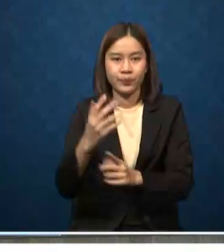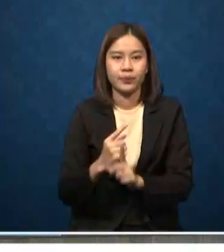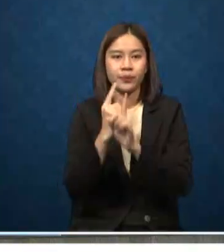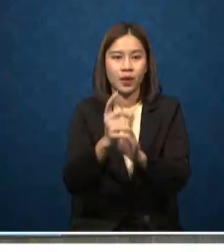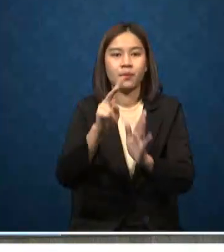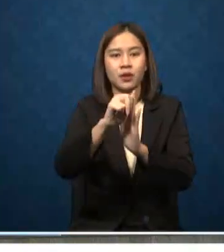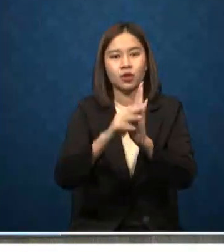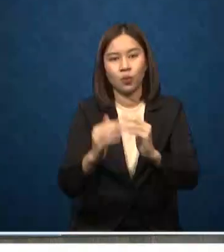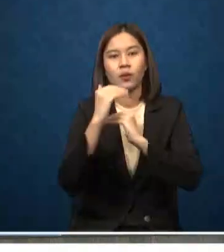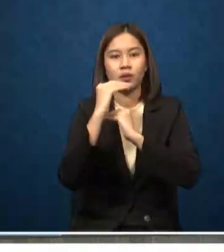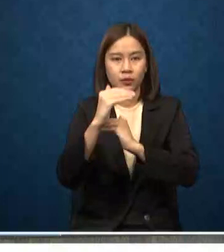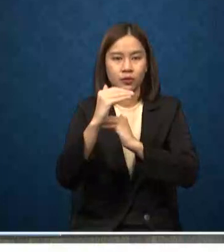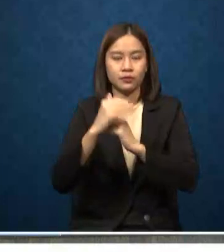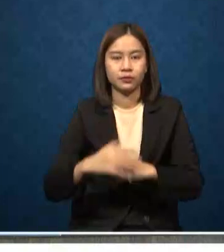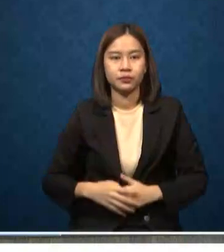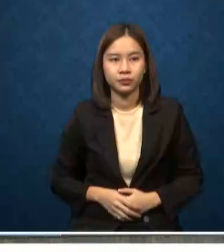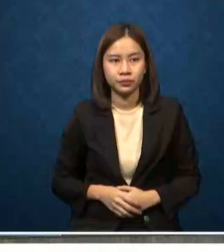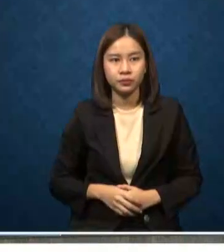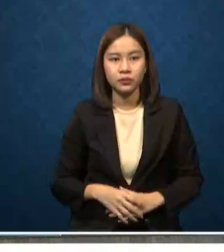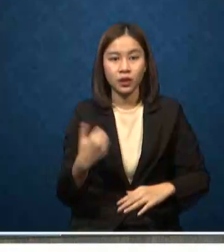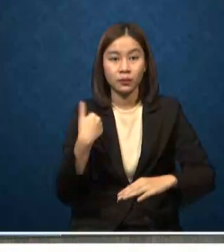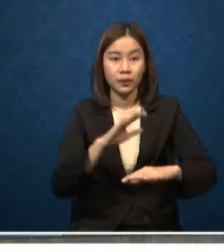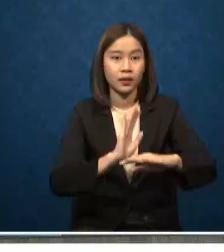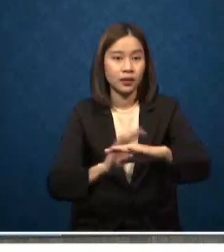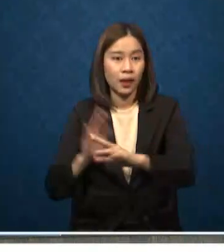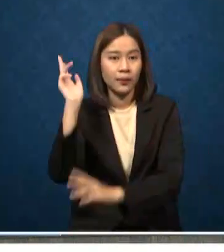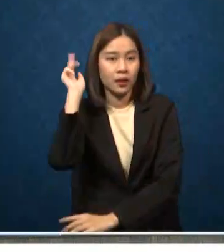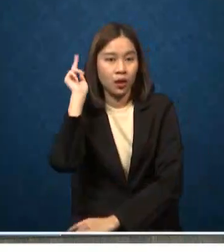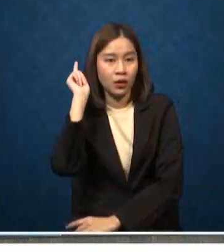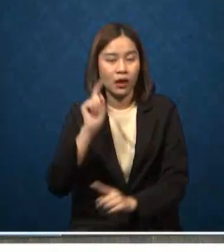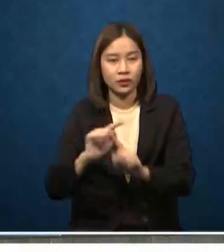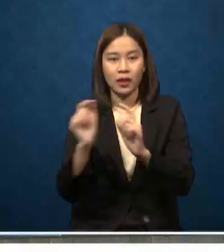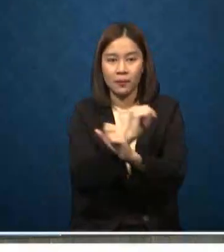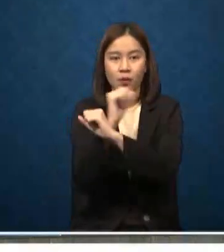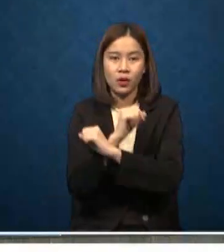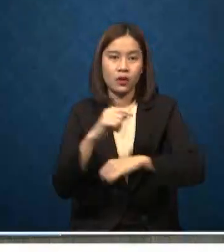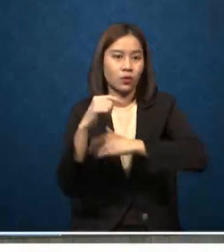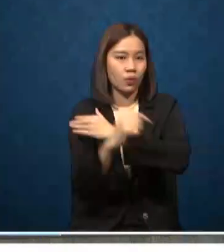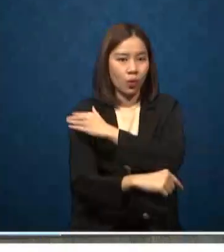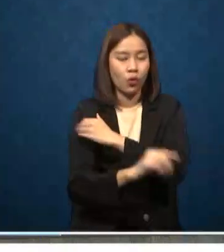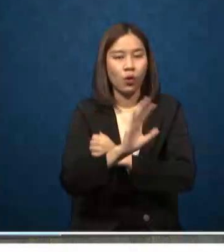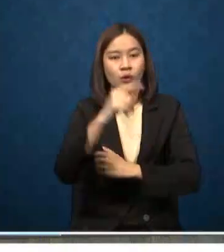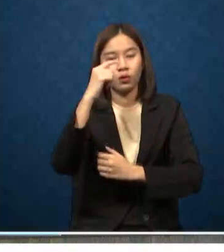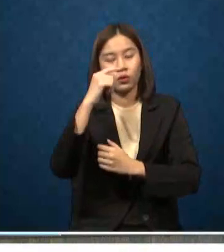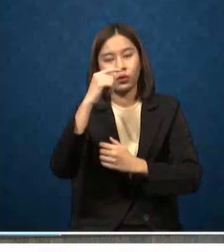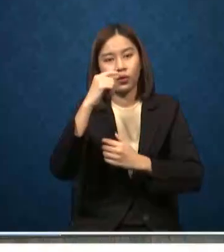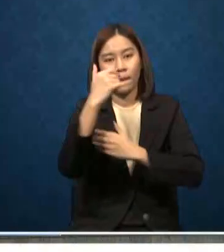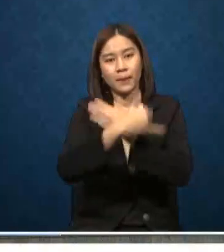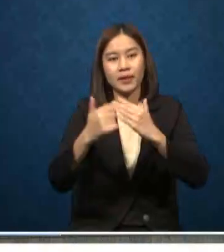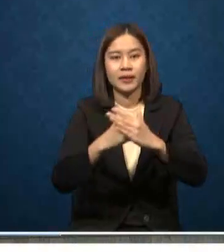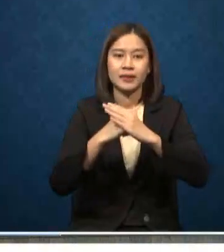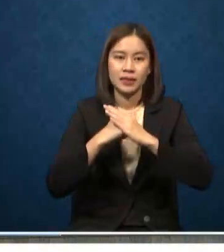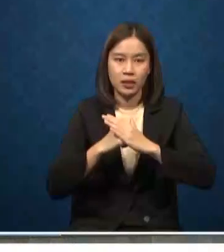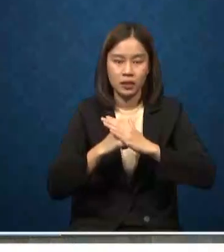ที่กำหนดไว้เท่าที่ควรจากการติดตามข่าวสารการต่อต้านการทุจริตของประเทศสาธารณรัฐประชาชน